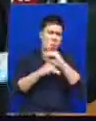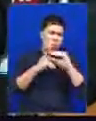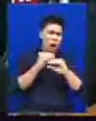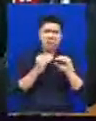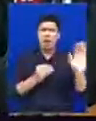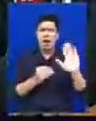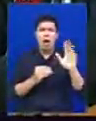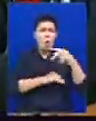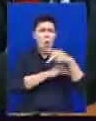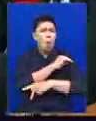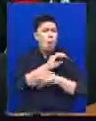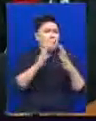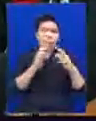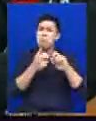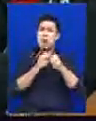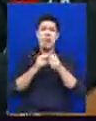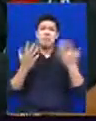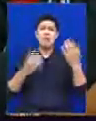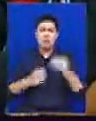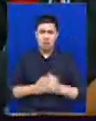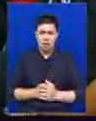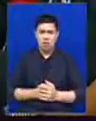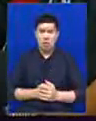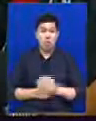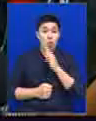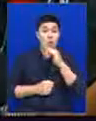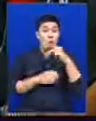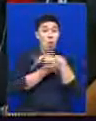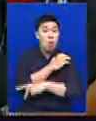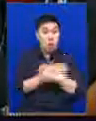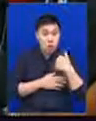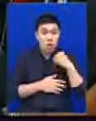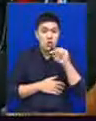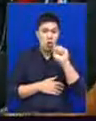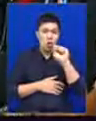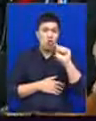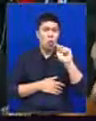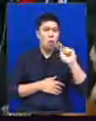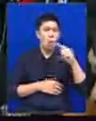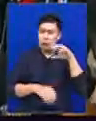ขาไม่โกงก็โอเคแล้วนะไม่มีการโกงถ้าโกงนี่สตง.ตายอ